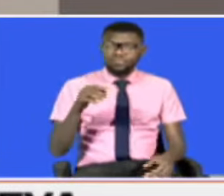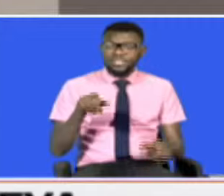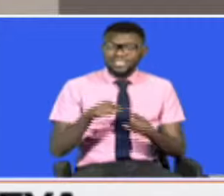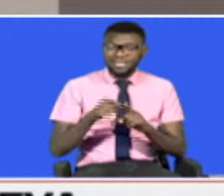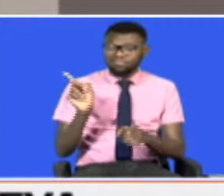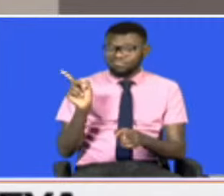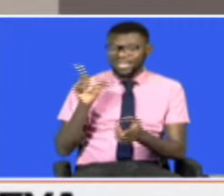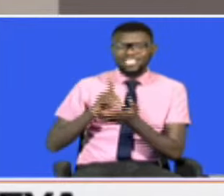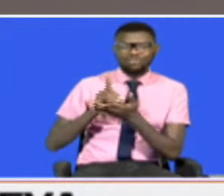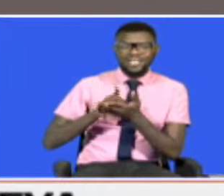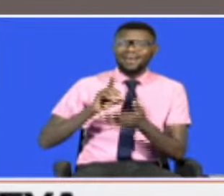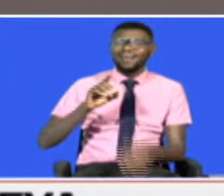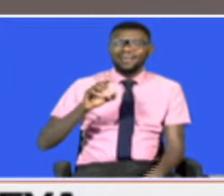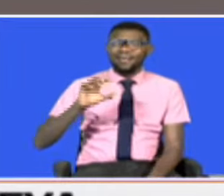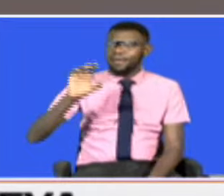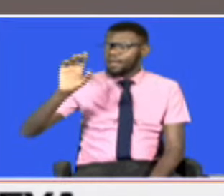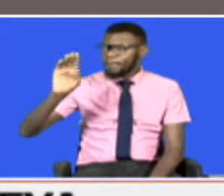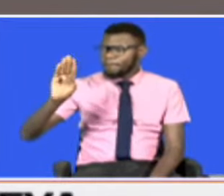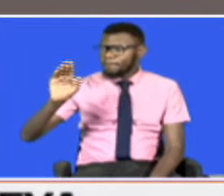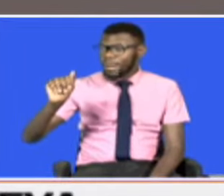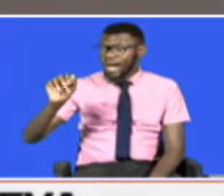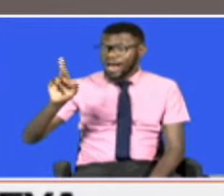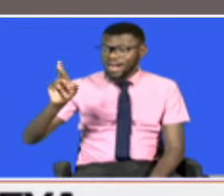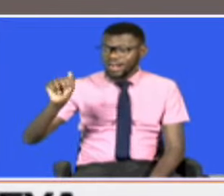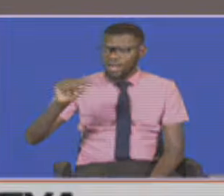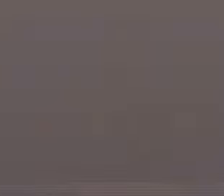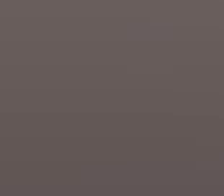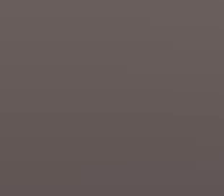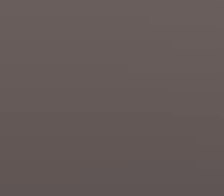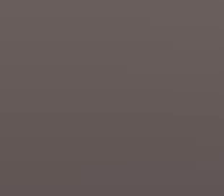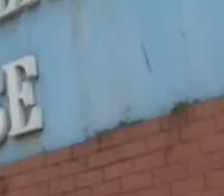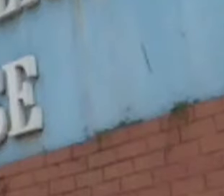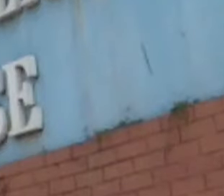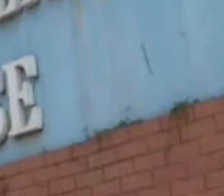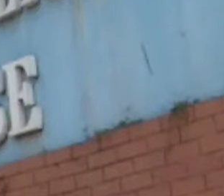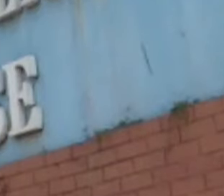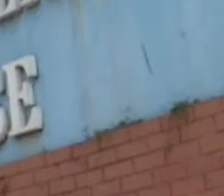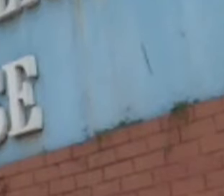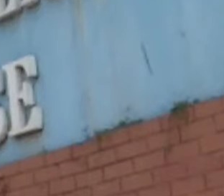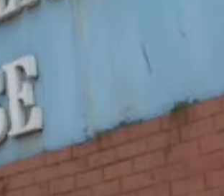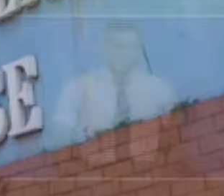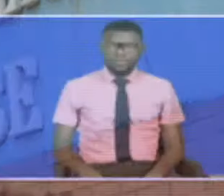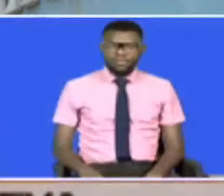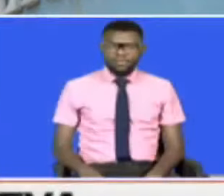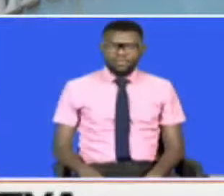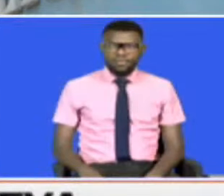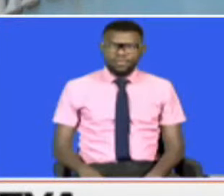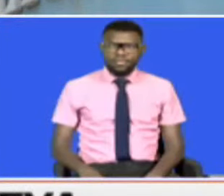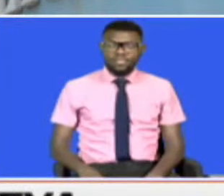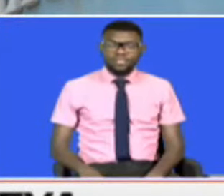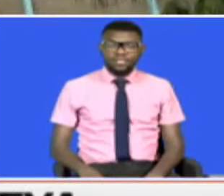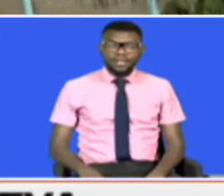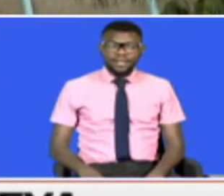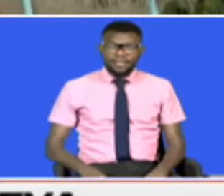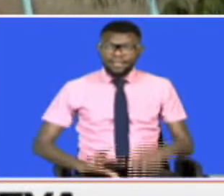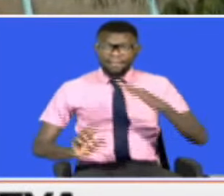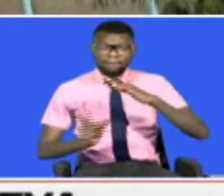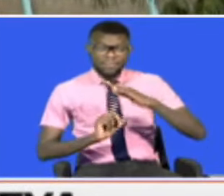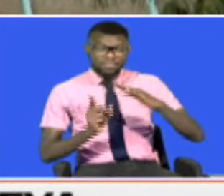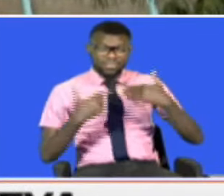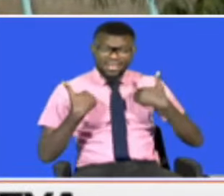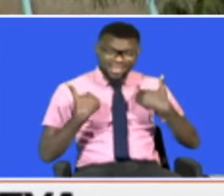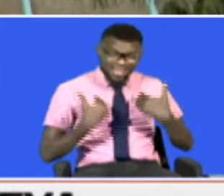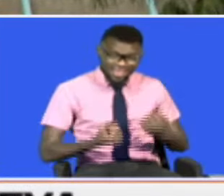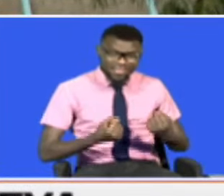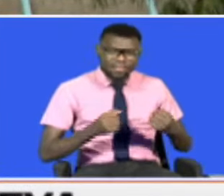Deborah Mlongo Barasa ambaye ameteuliwa kama waziri wa afya. Aidha, washauri wa sera ya afya wanaonya